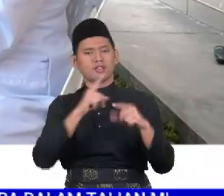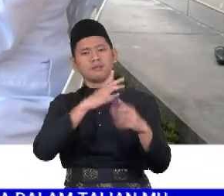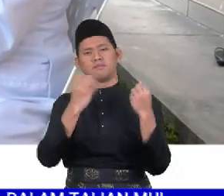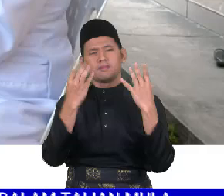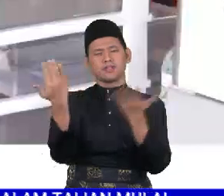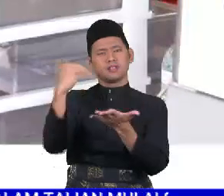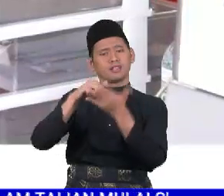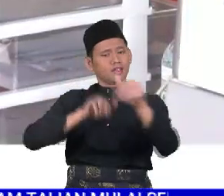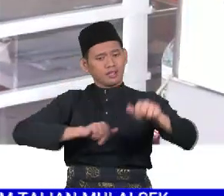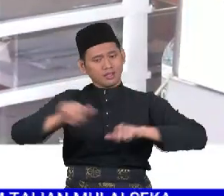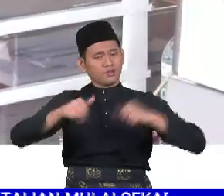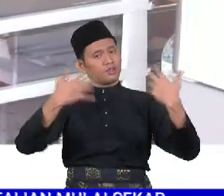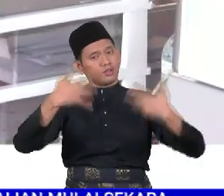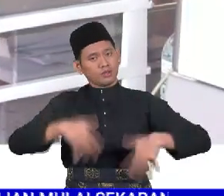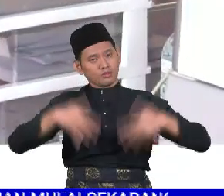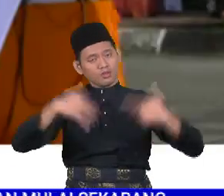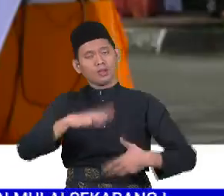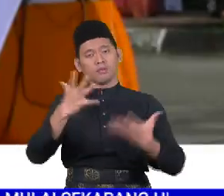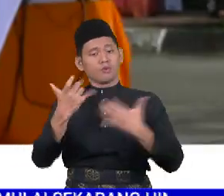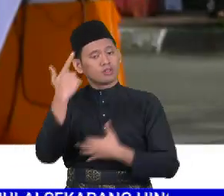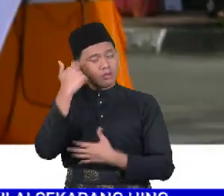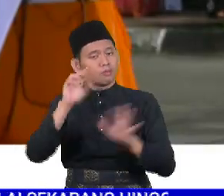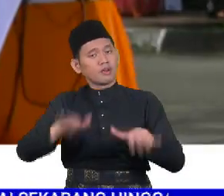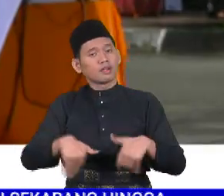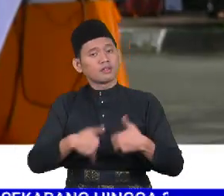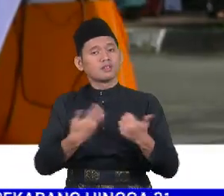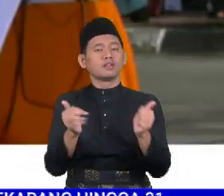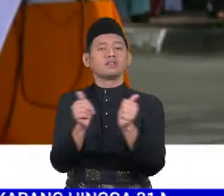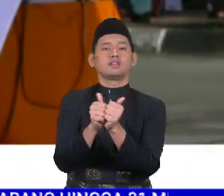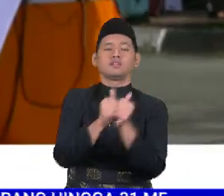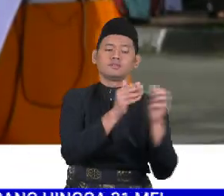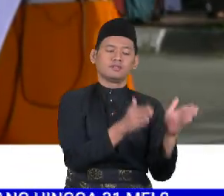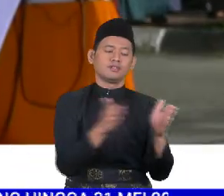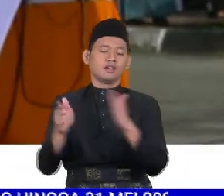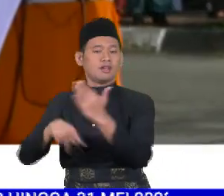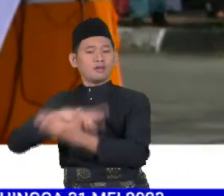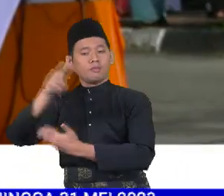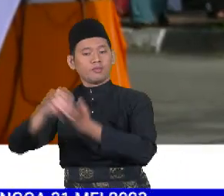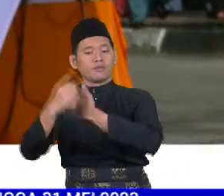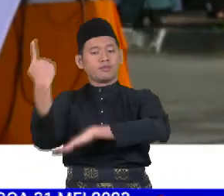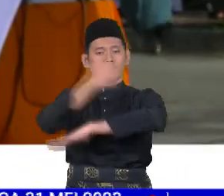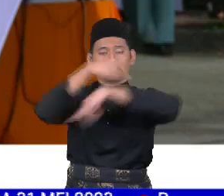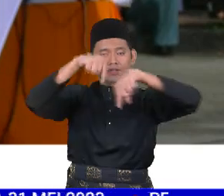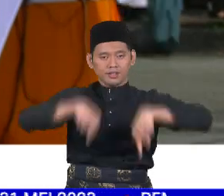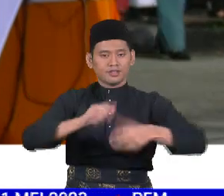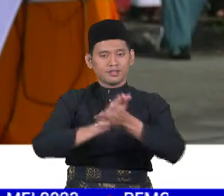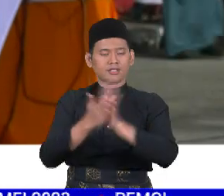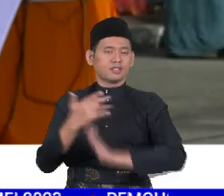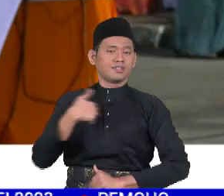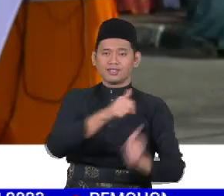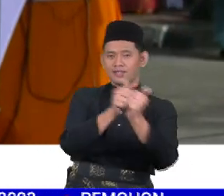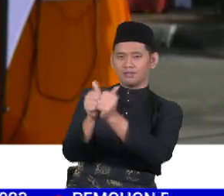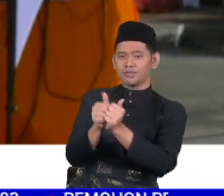lagi aktiviti menarik. Dan kita nak tahu bagaimana pula berkenaan susunan program untuk hari ini. Dan jadi kita bersama